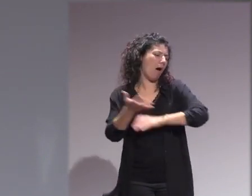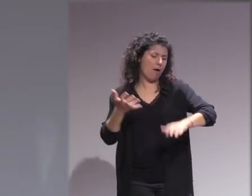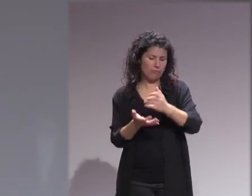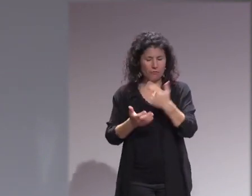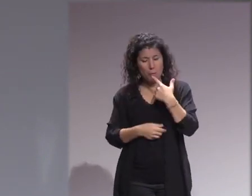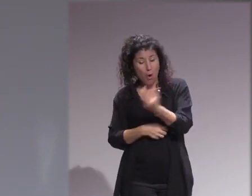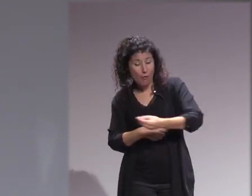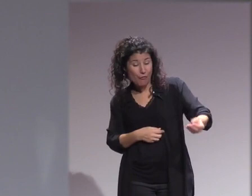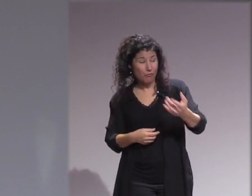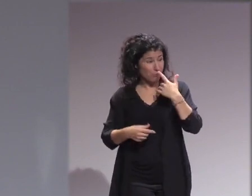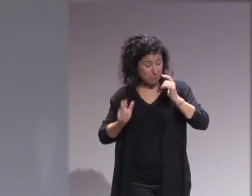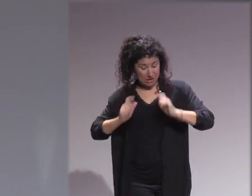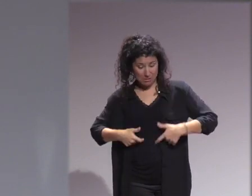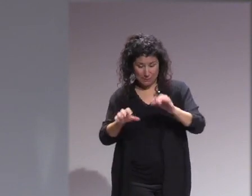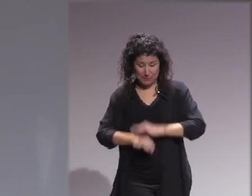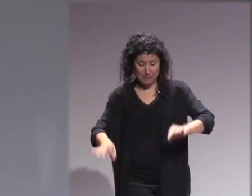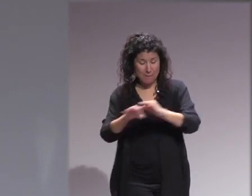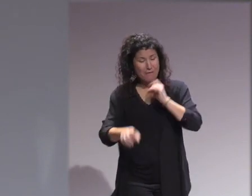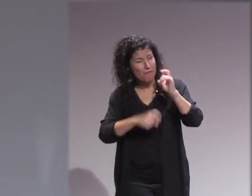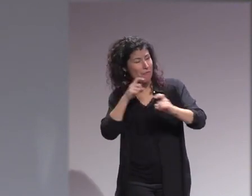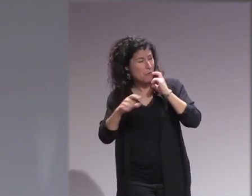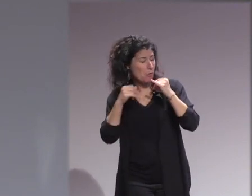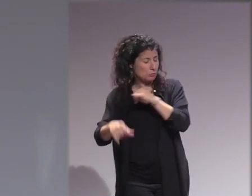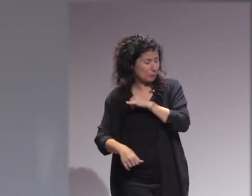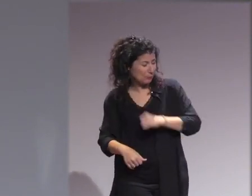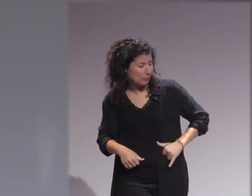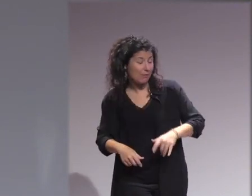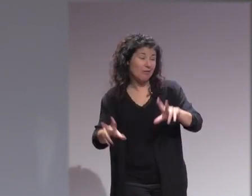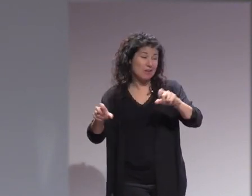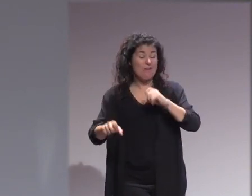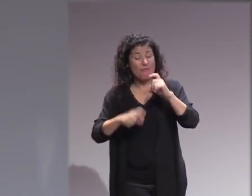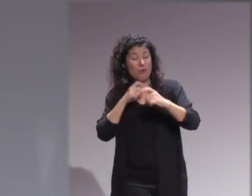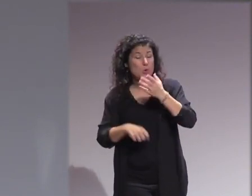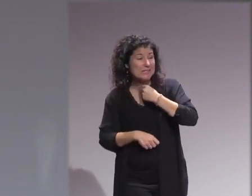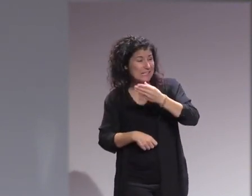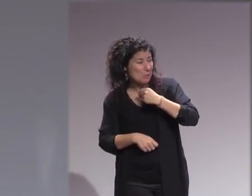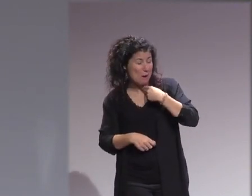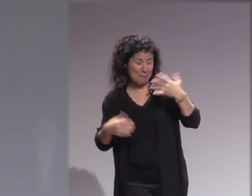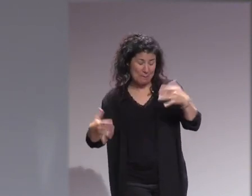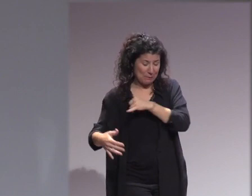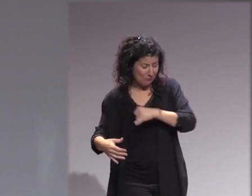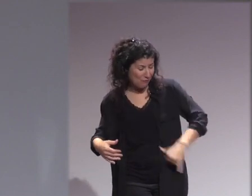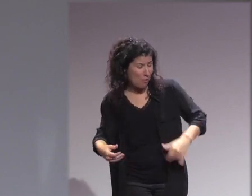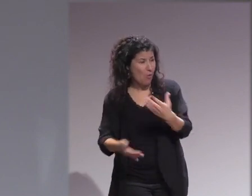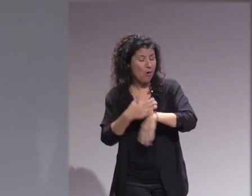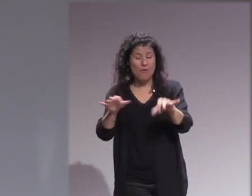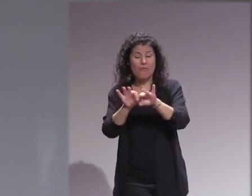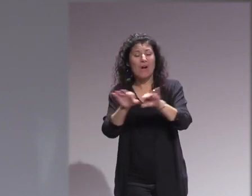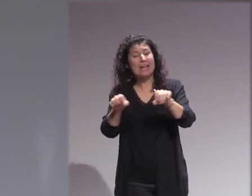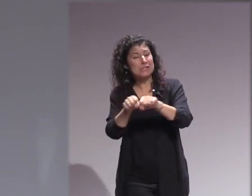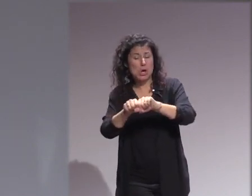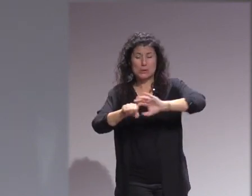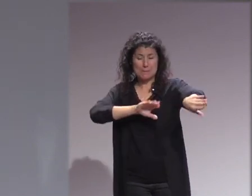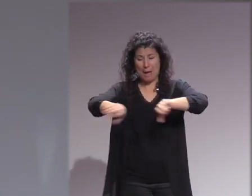scolarisés. Il y a énormément de violences sexuelles, les fratries sont séparées, enfin, c'est une catastrophe et c'est un scandale